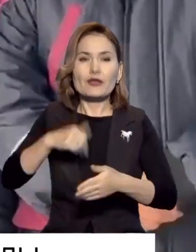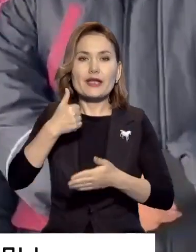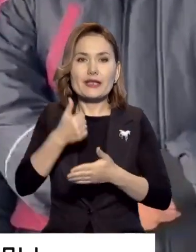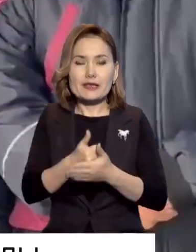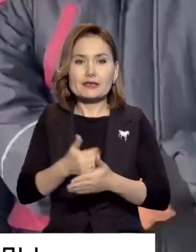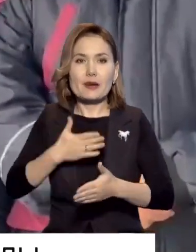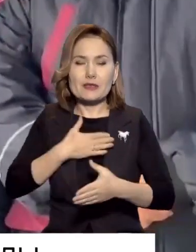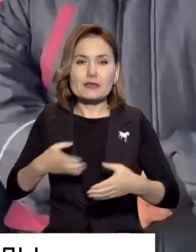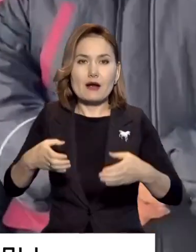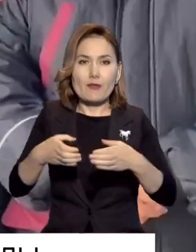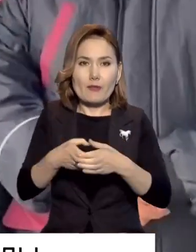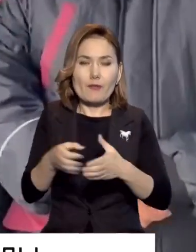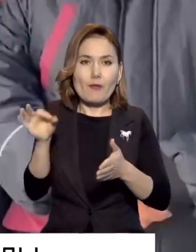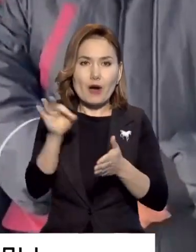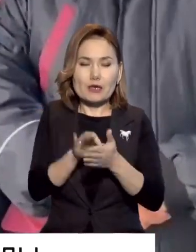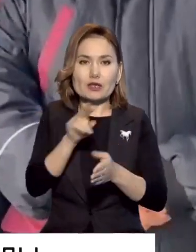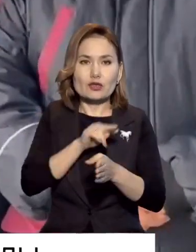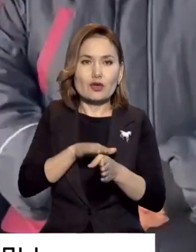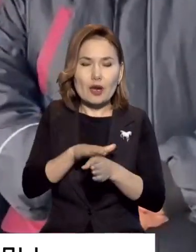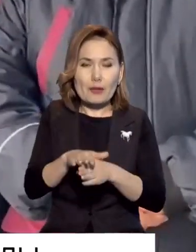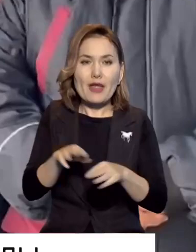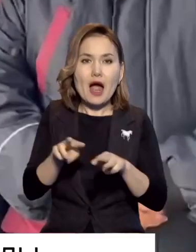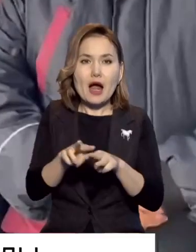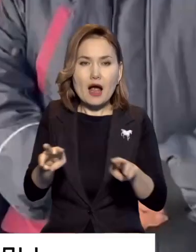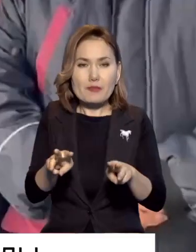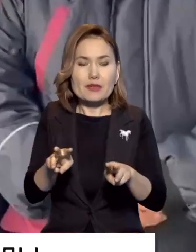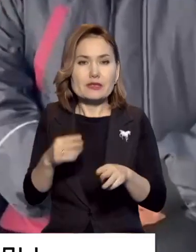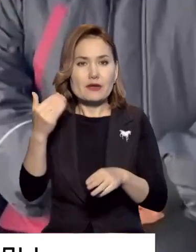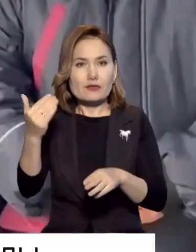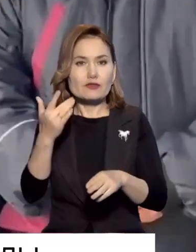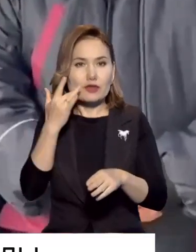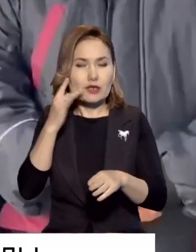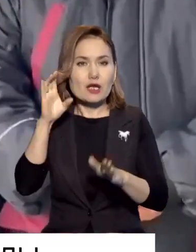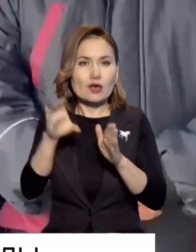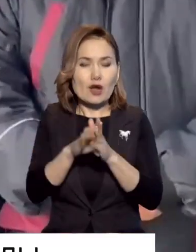мақсаты елдің талабын үкімет комиссиясына жеткізіп,